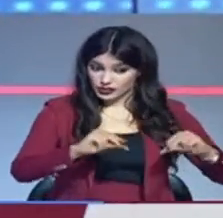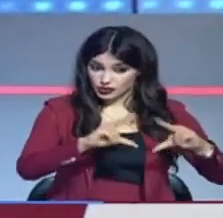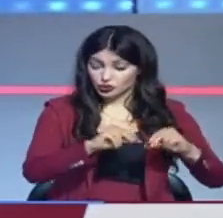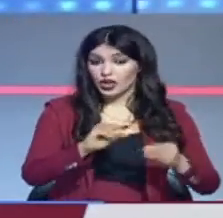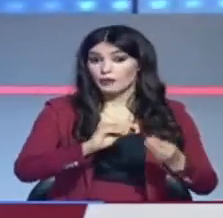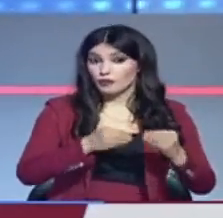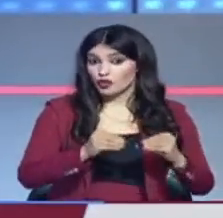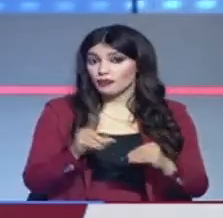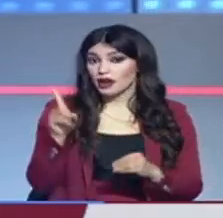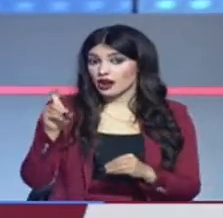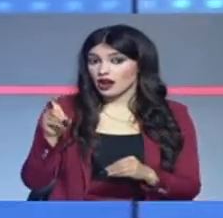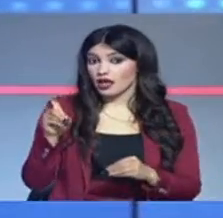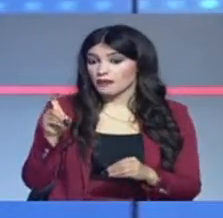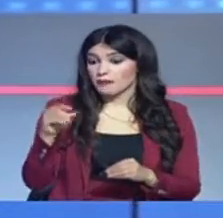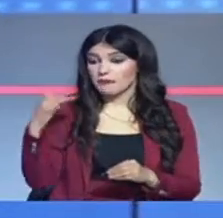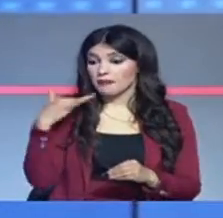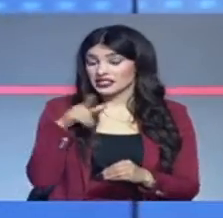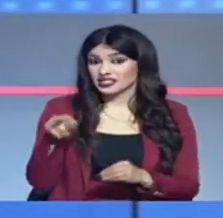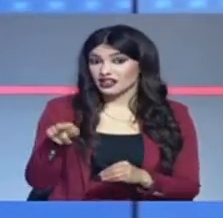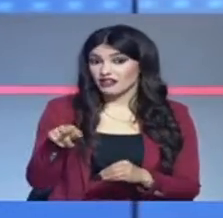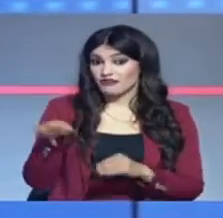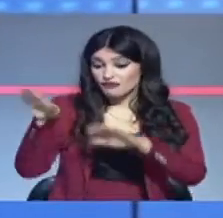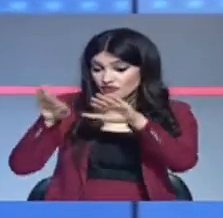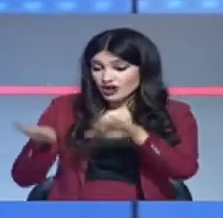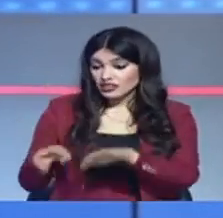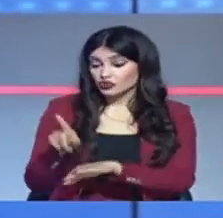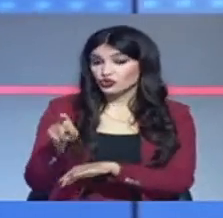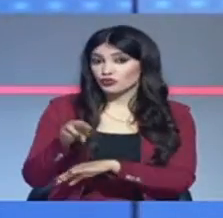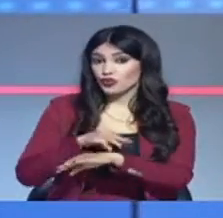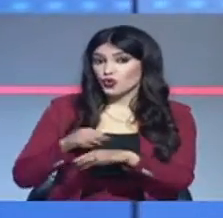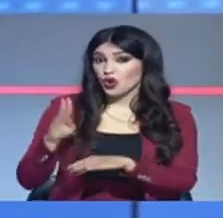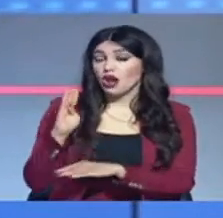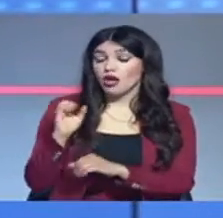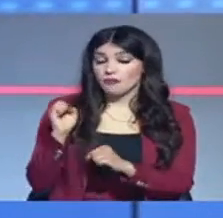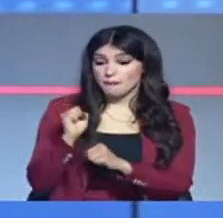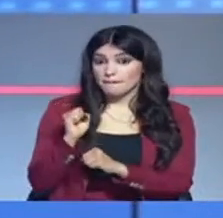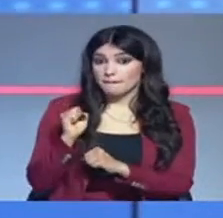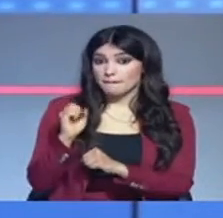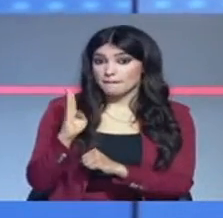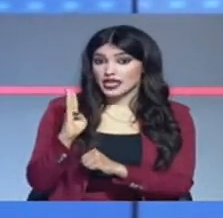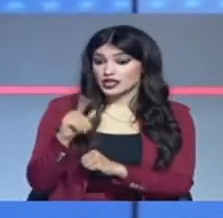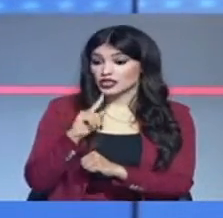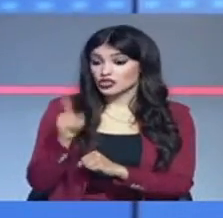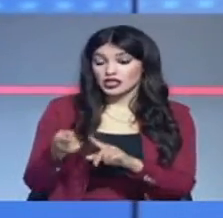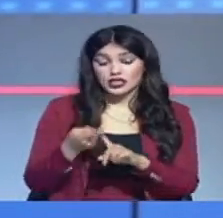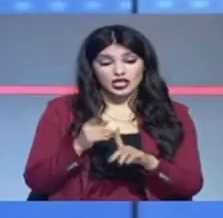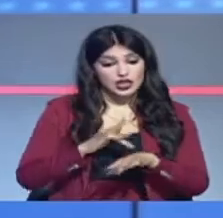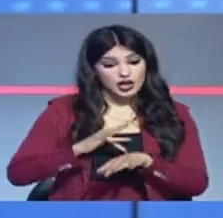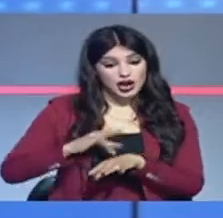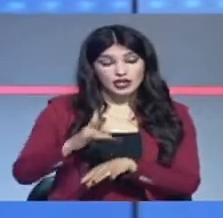التغطيه الاعلاميه تعكس اه ازمه كبيره في علاقه ب صحه المواطن وسلامه